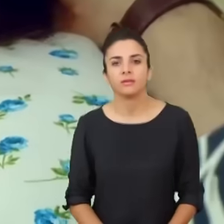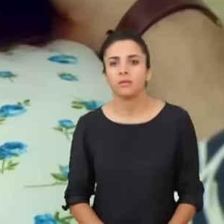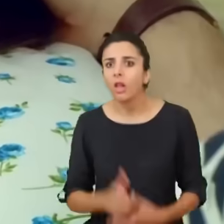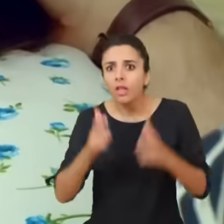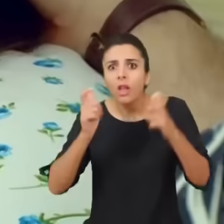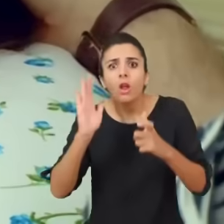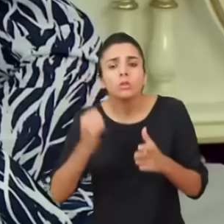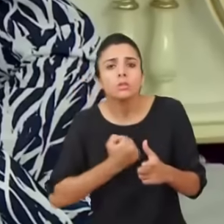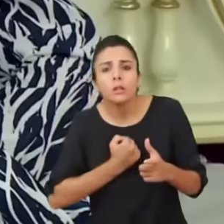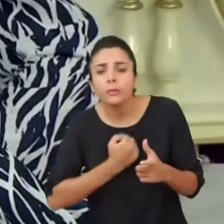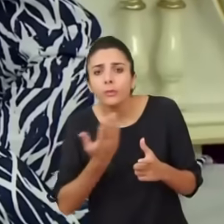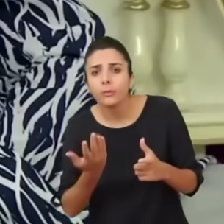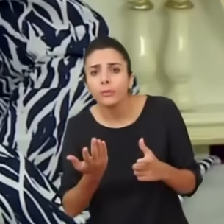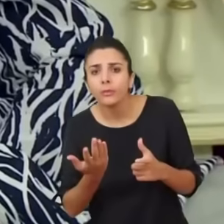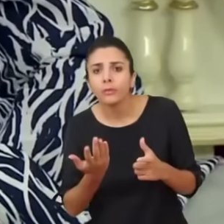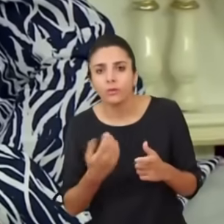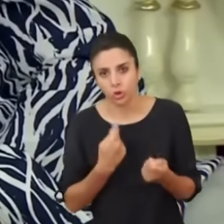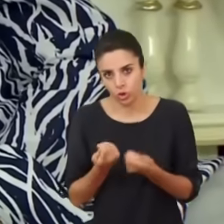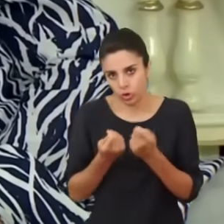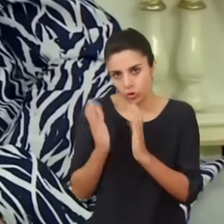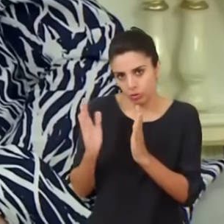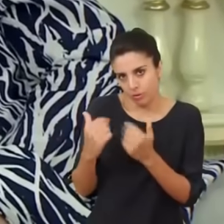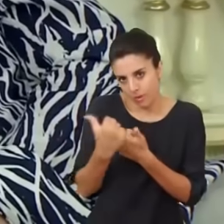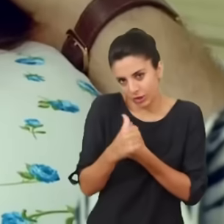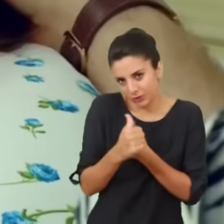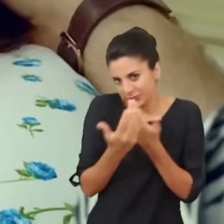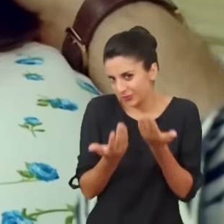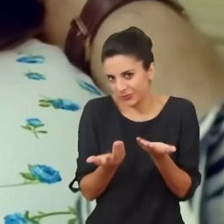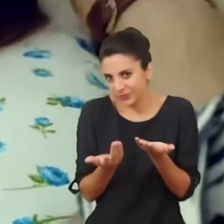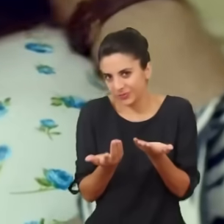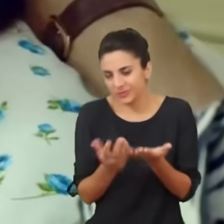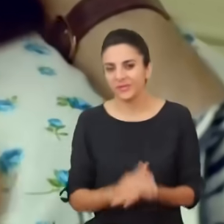Nereye gidiyorsun bir tanem? İşe, karıcığım.